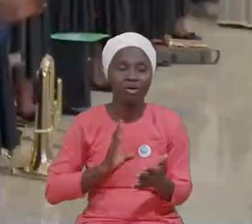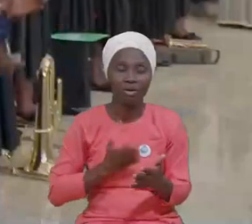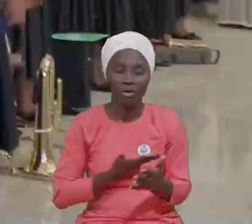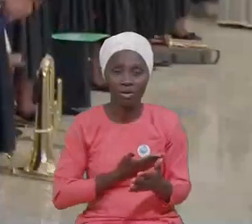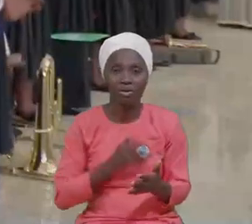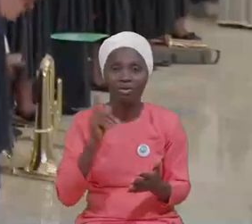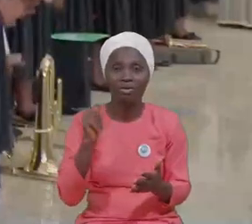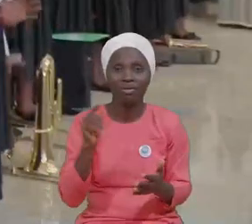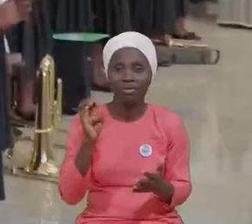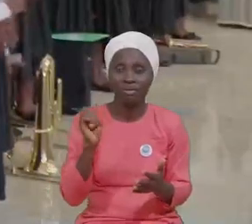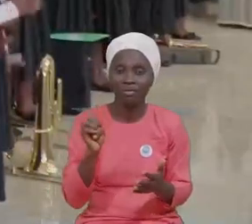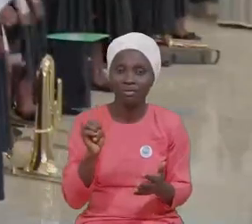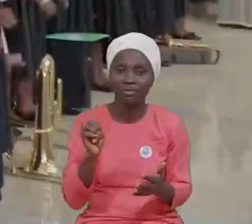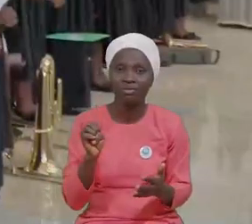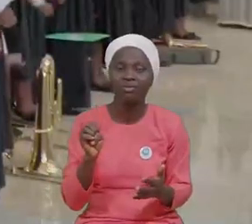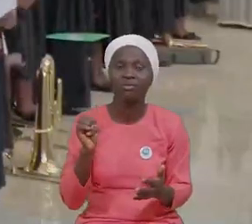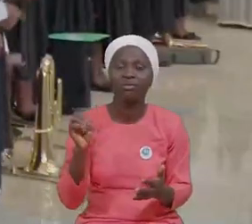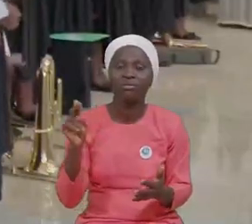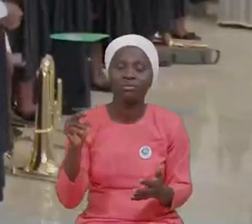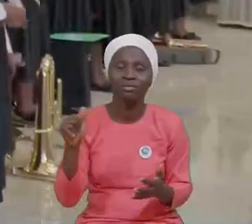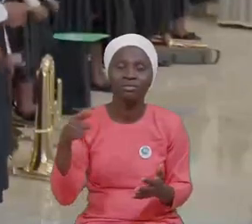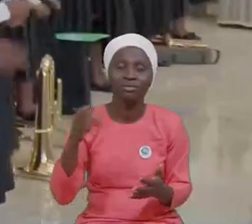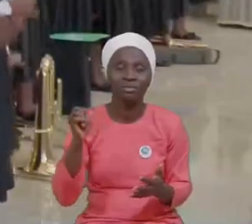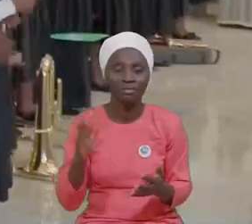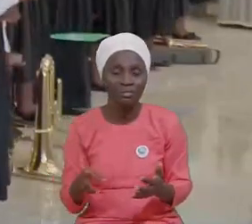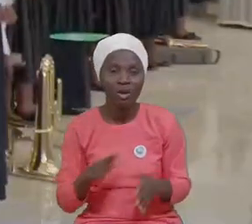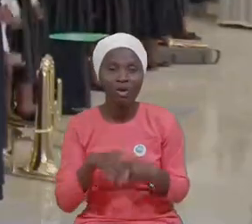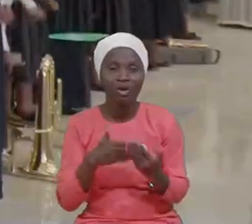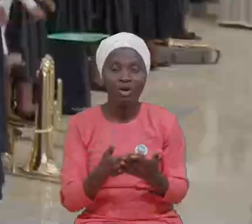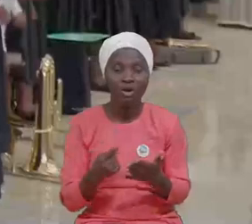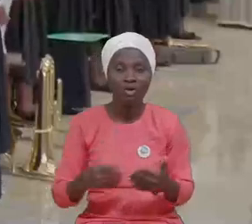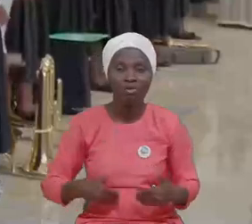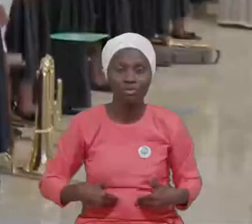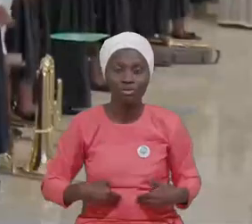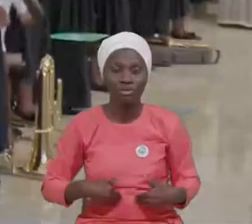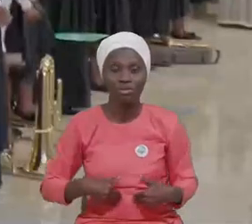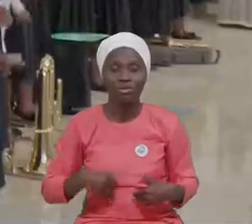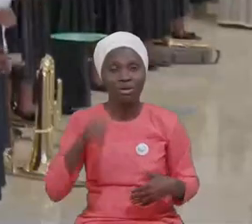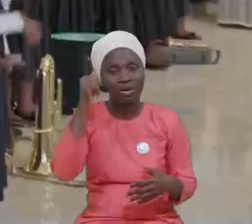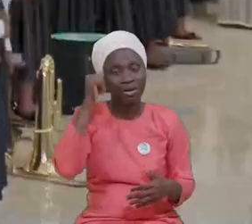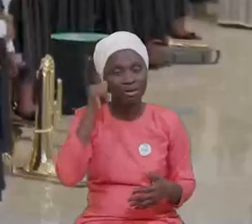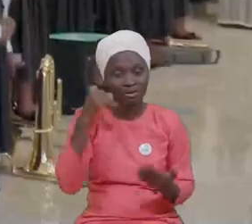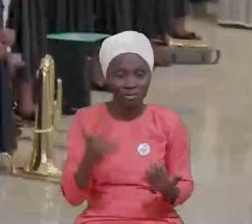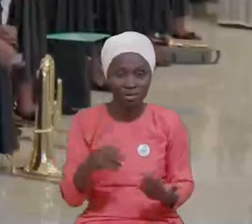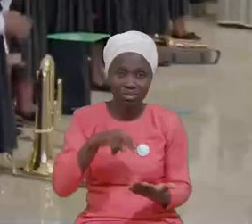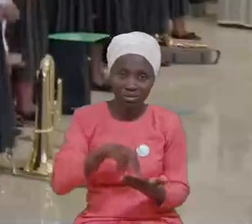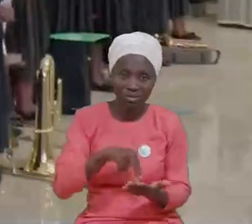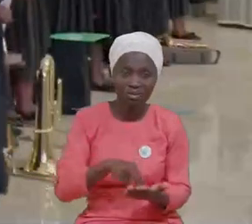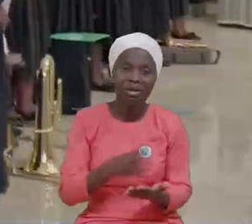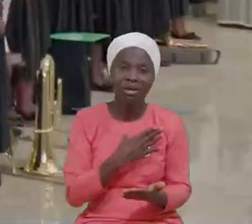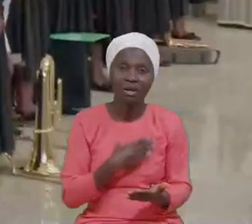adolescents, pour les jeunes professionnels, les jeunes adultes, levez-vous et brillez!